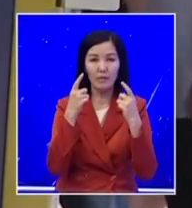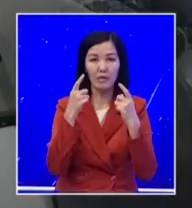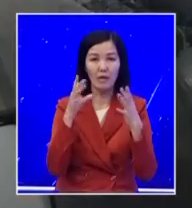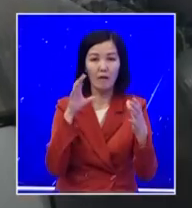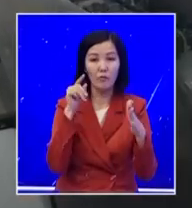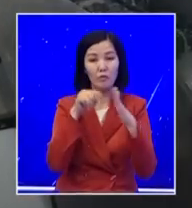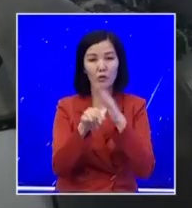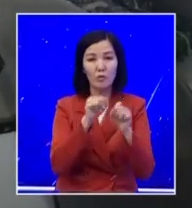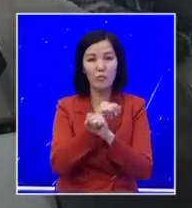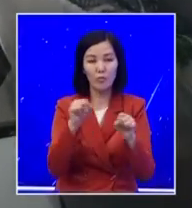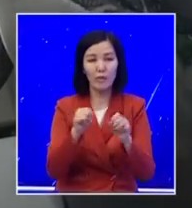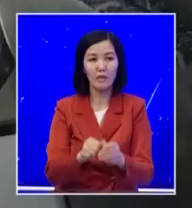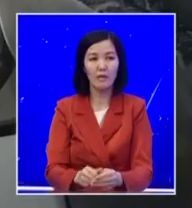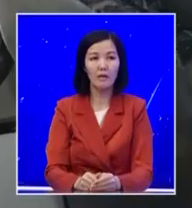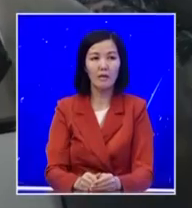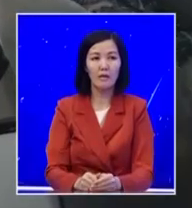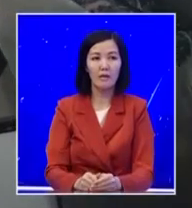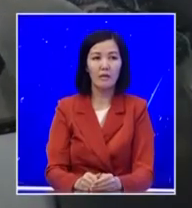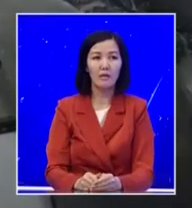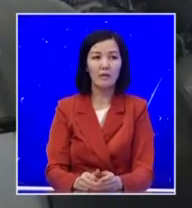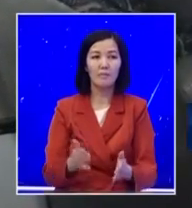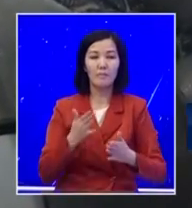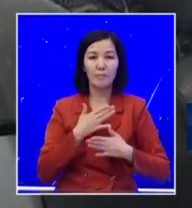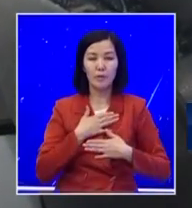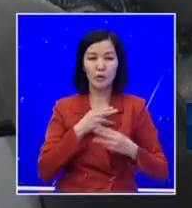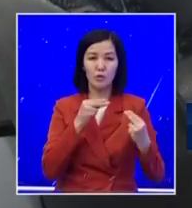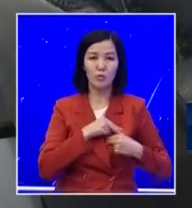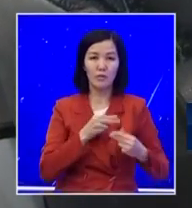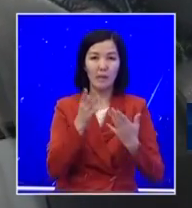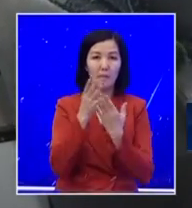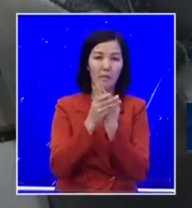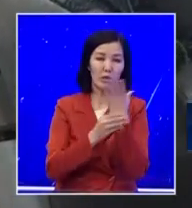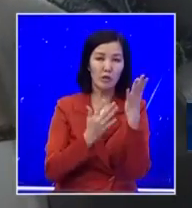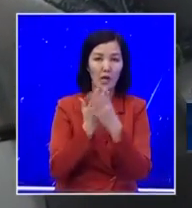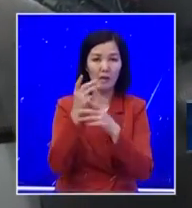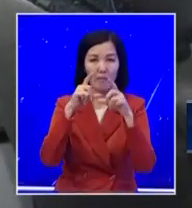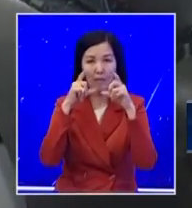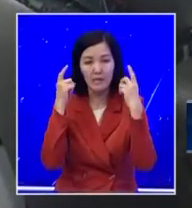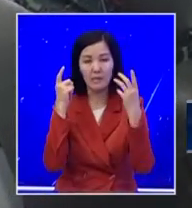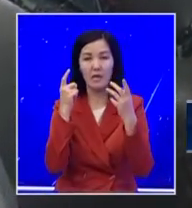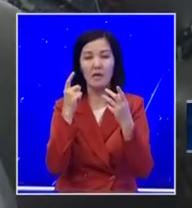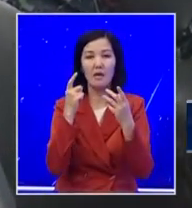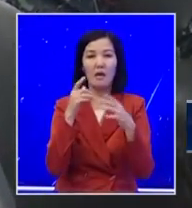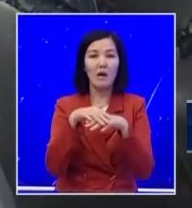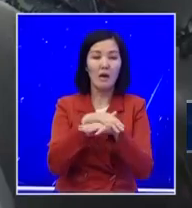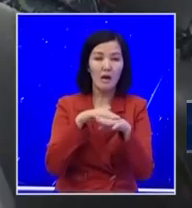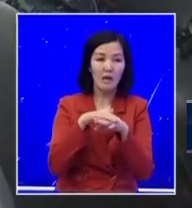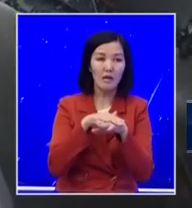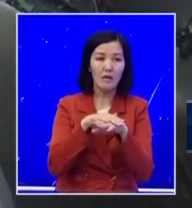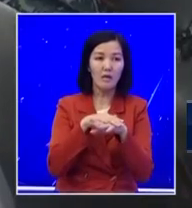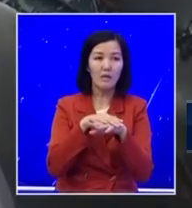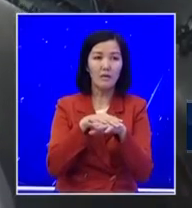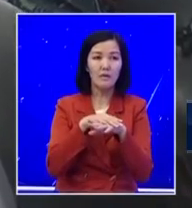кіргізбейді. Біз міне жұмыста перчатка шешпейміз, маскамен жүреміз. Халыққа сондай